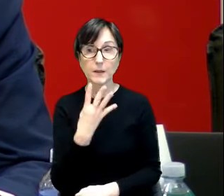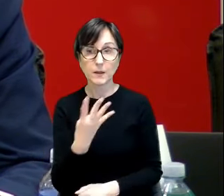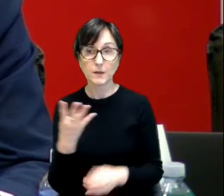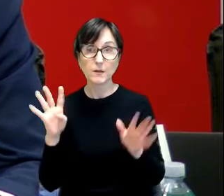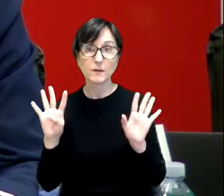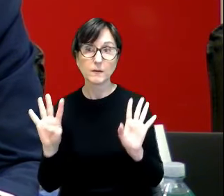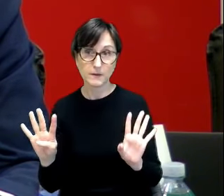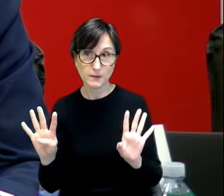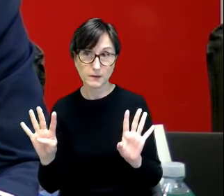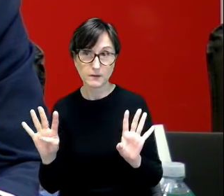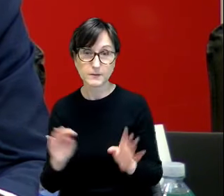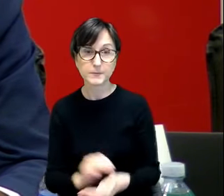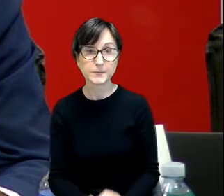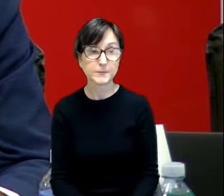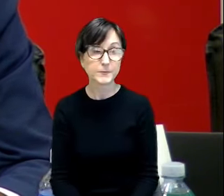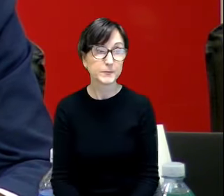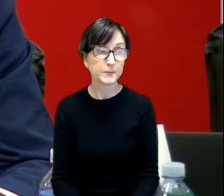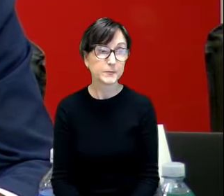klausimu